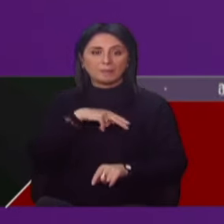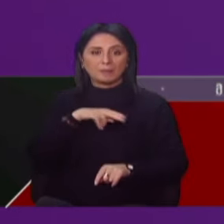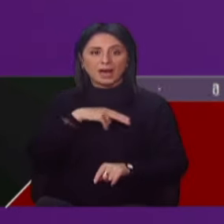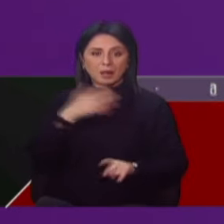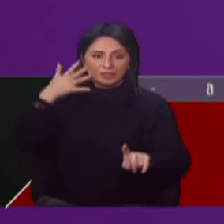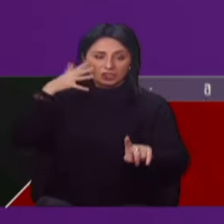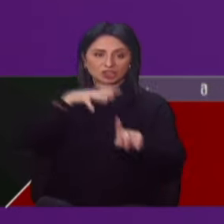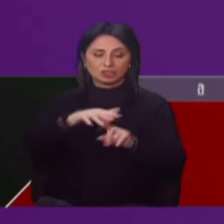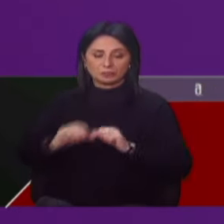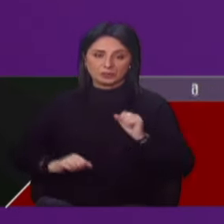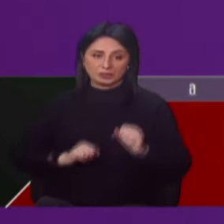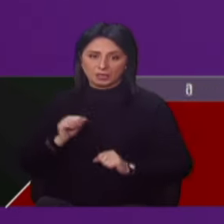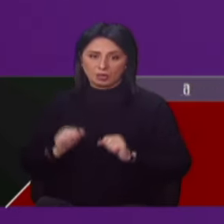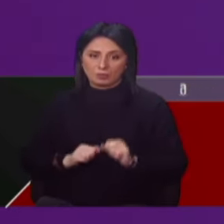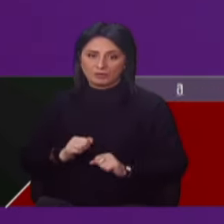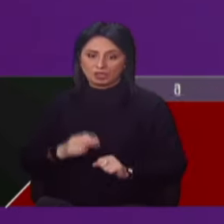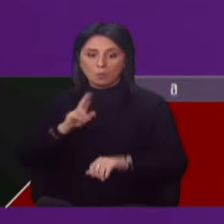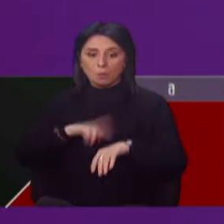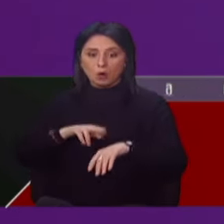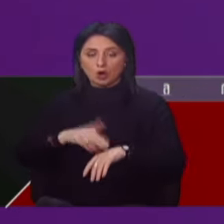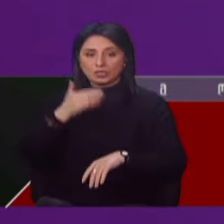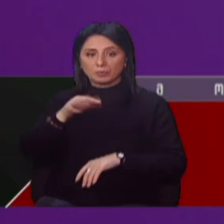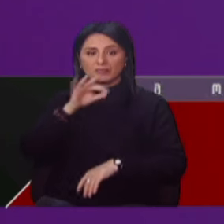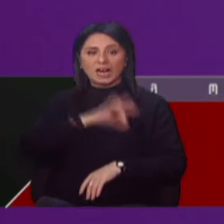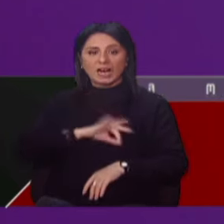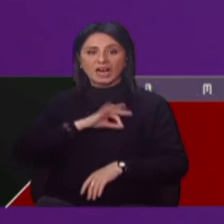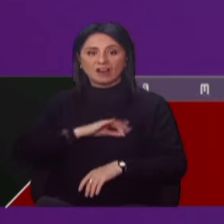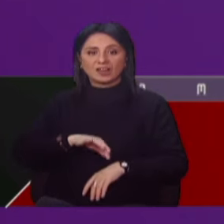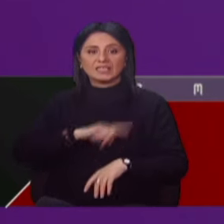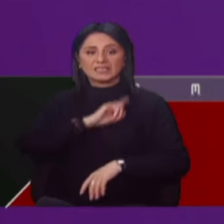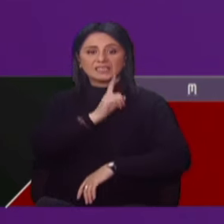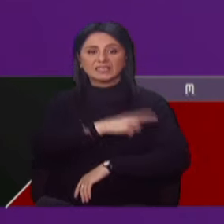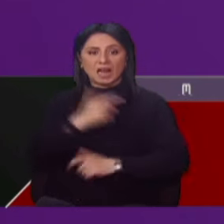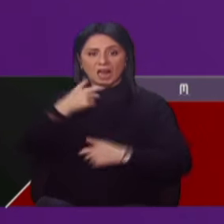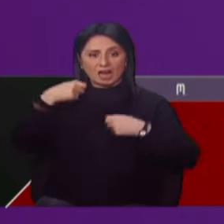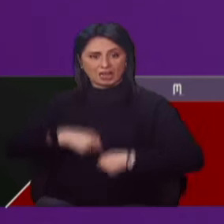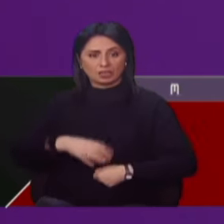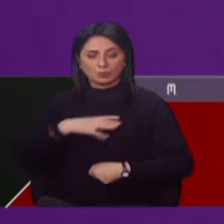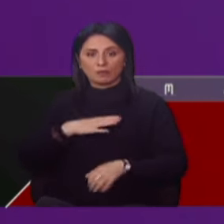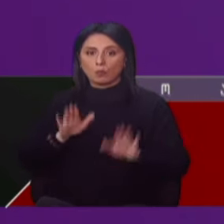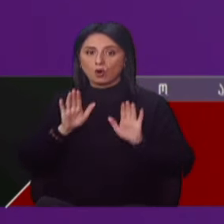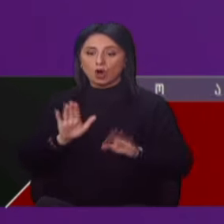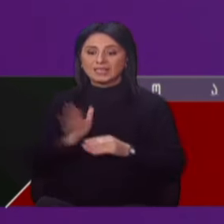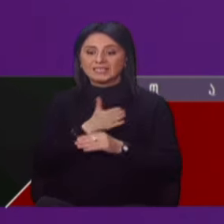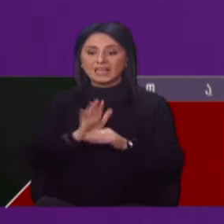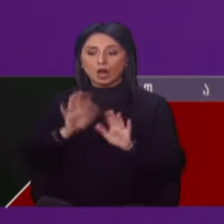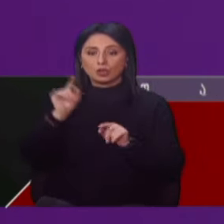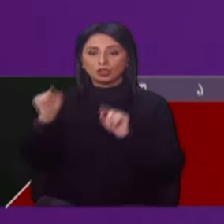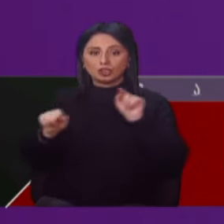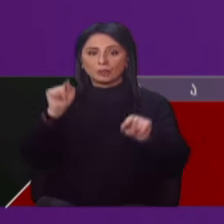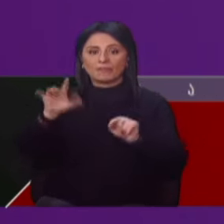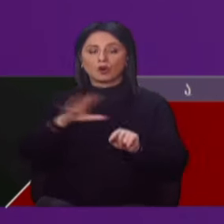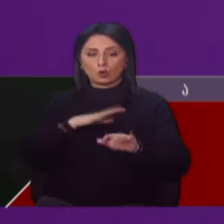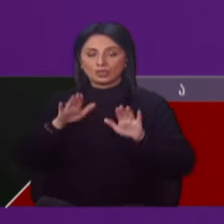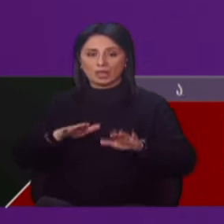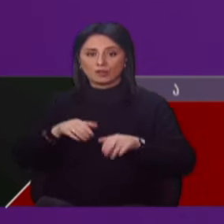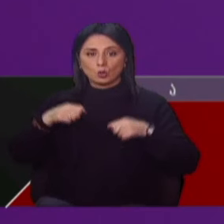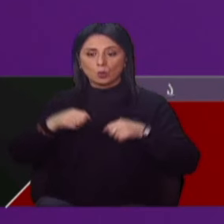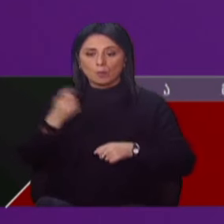პარლამენტში შეჭრის მცდელობას. პოლიციის მიერ გამოყენებული ძალა იყო ლეგიტიმური, მხოლოდ ცალკეულ შემთხვევებში ჰქონდა